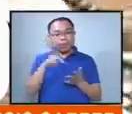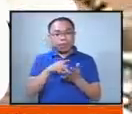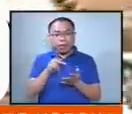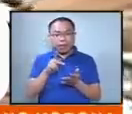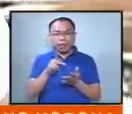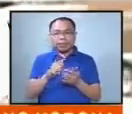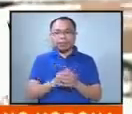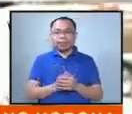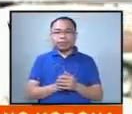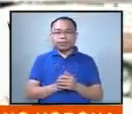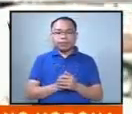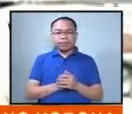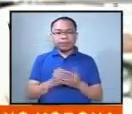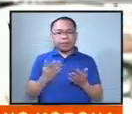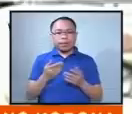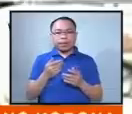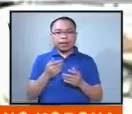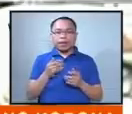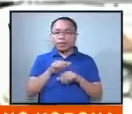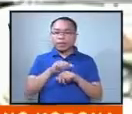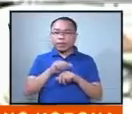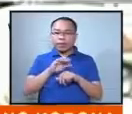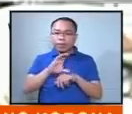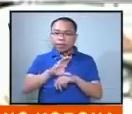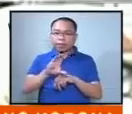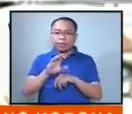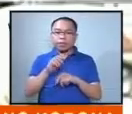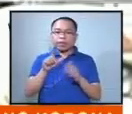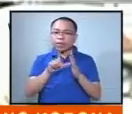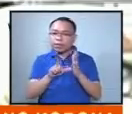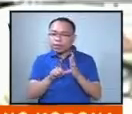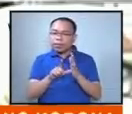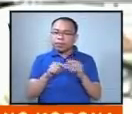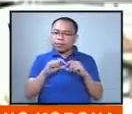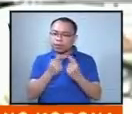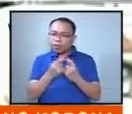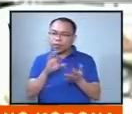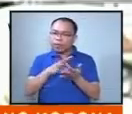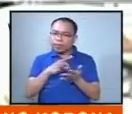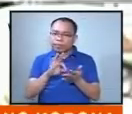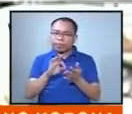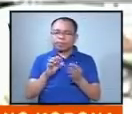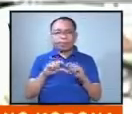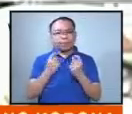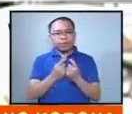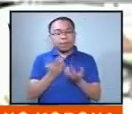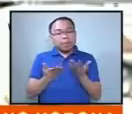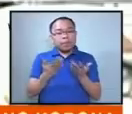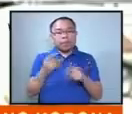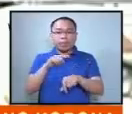maybe were advised by a particular law group or an accounting firm. And maybe at that